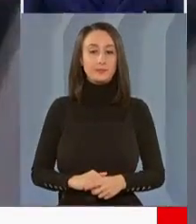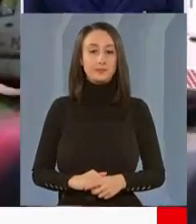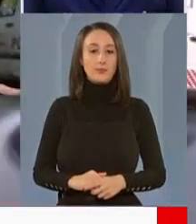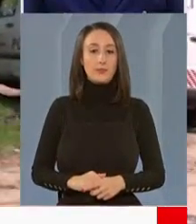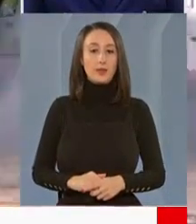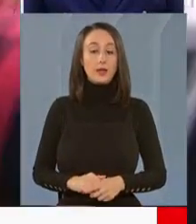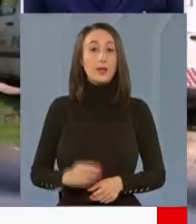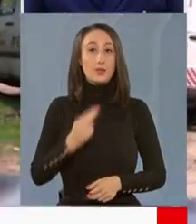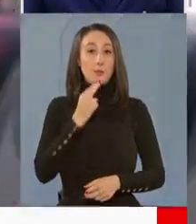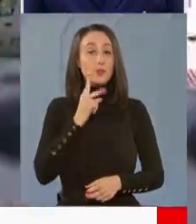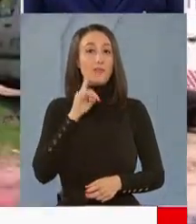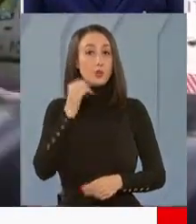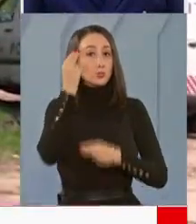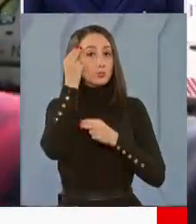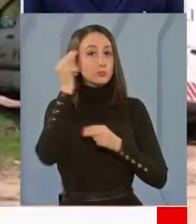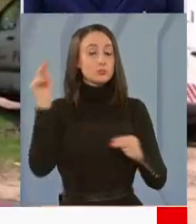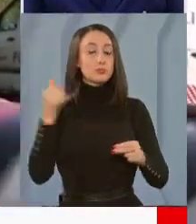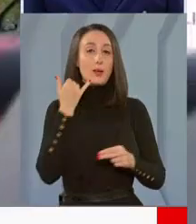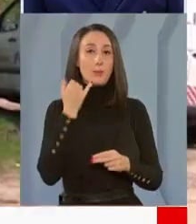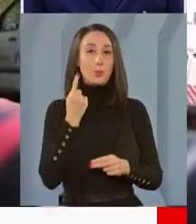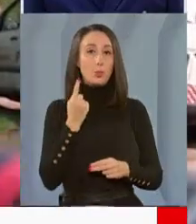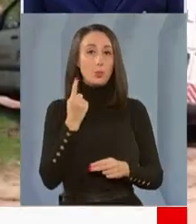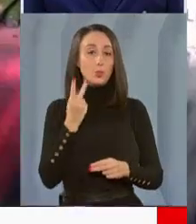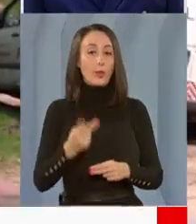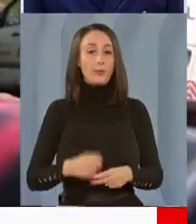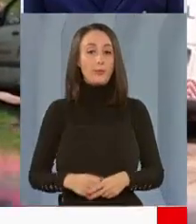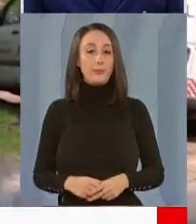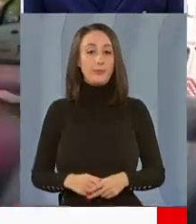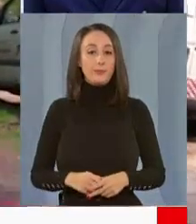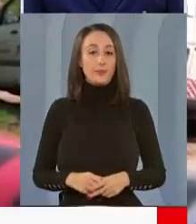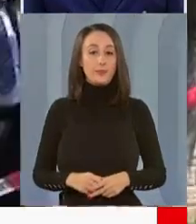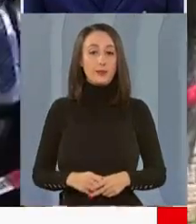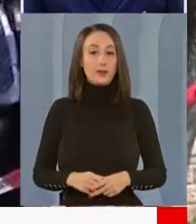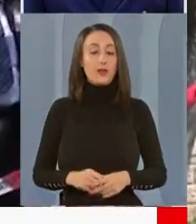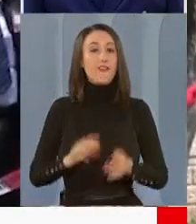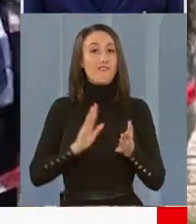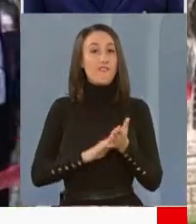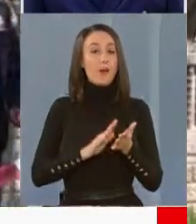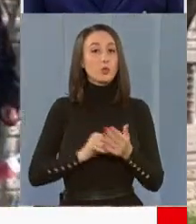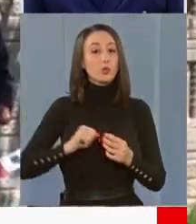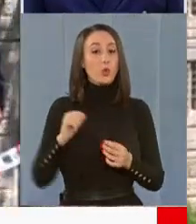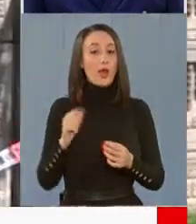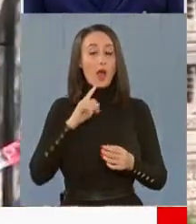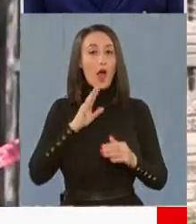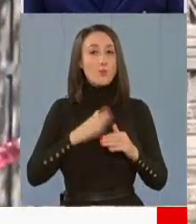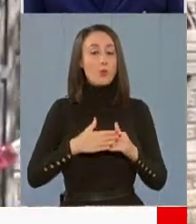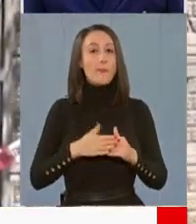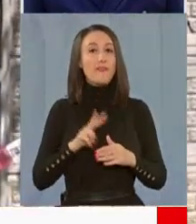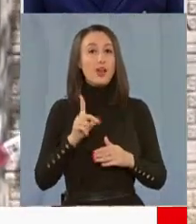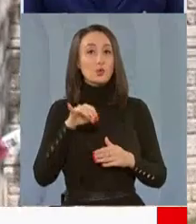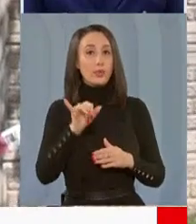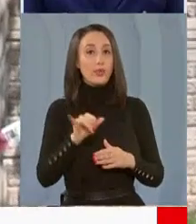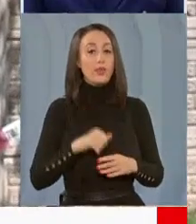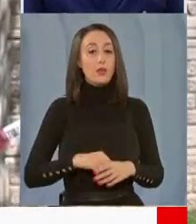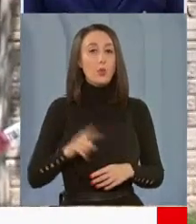Polițiștii vasluieni au fost sesizați pe apele unui de Urgență 112 cu privire la faptul că în localitate ivănești comuna Pădureni județul Vaslui